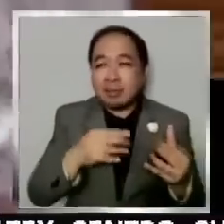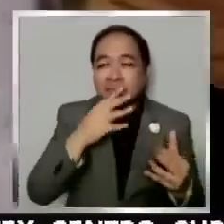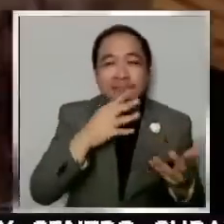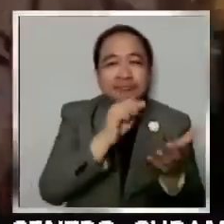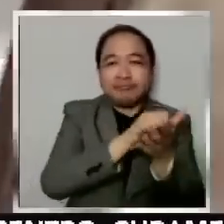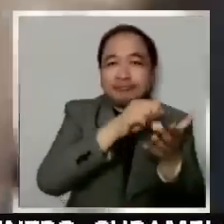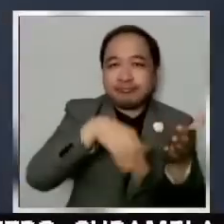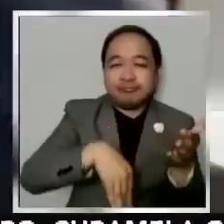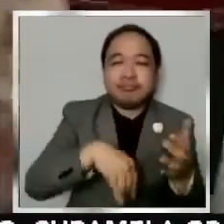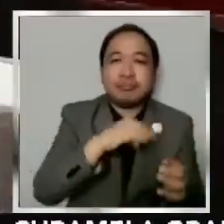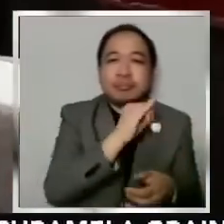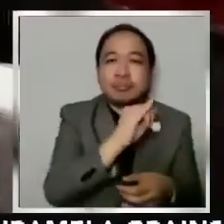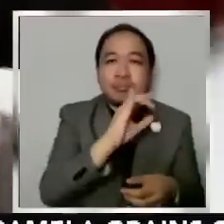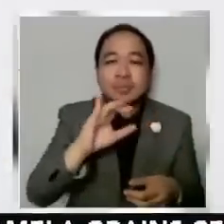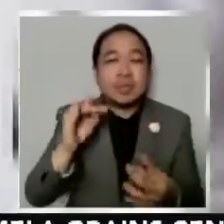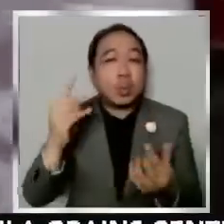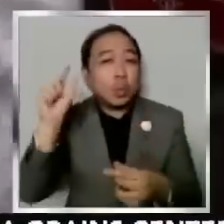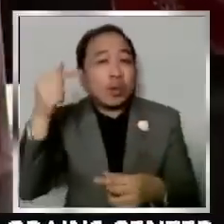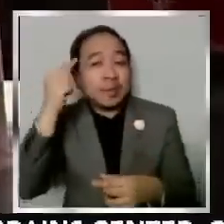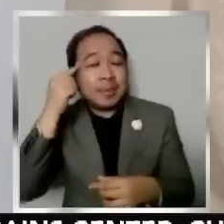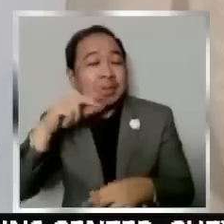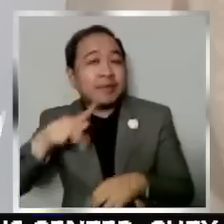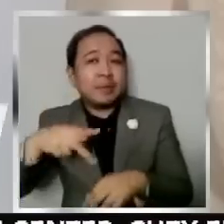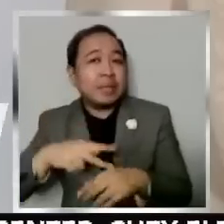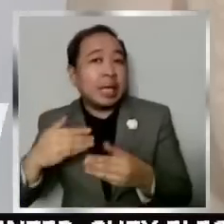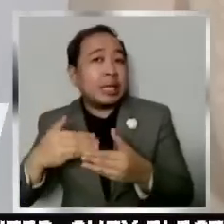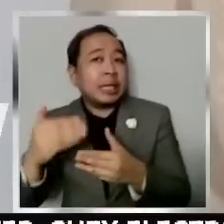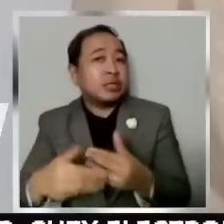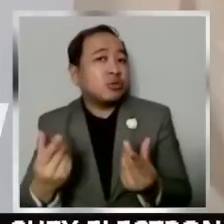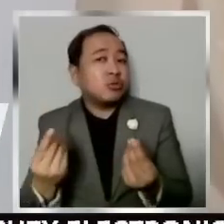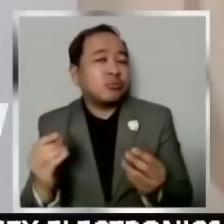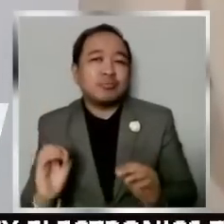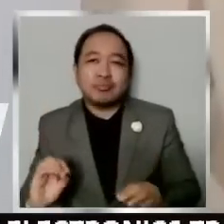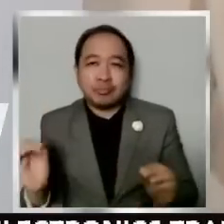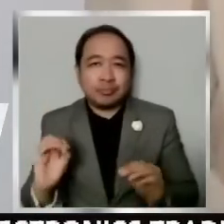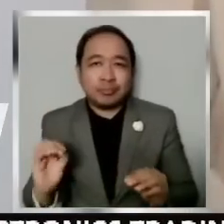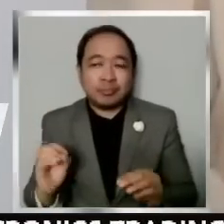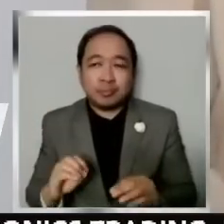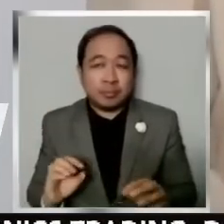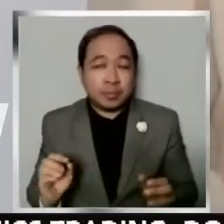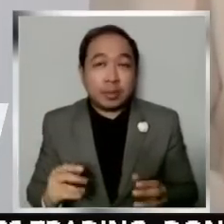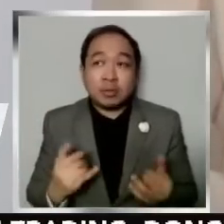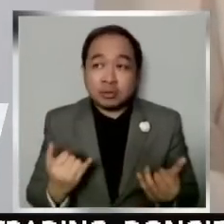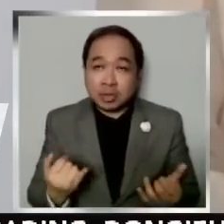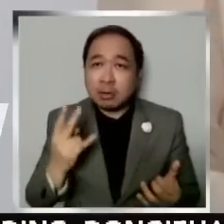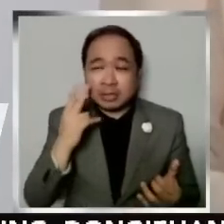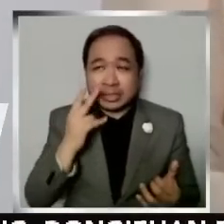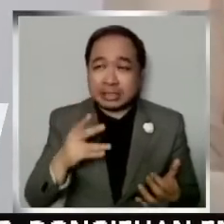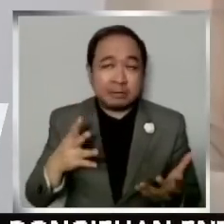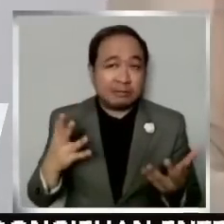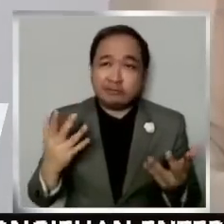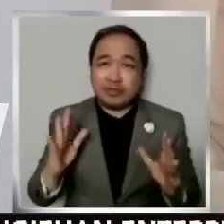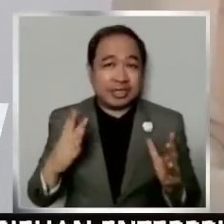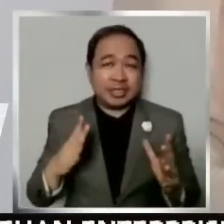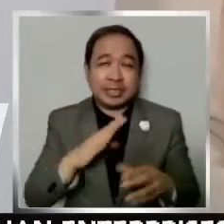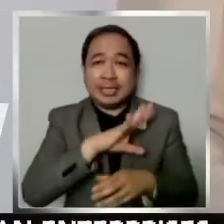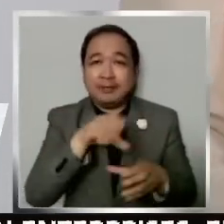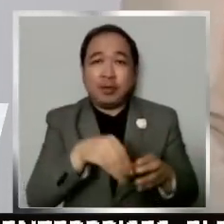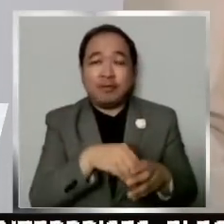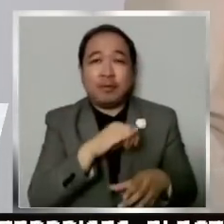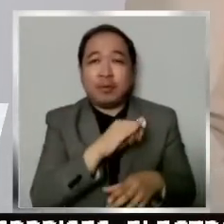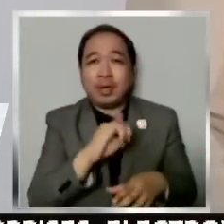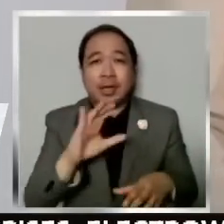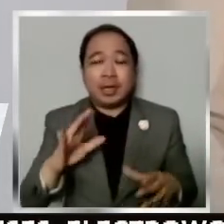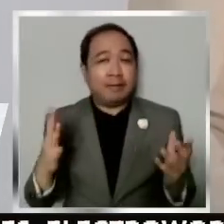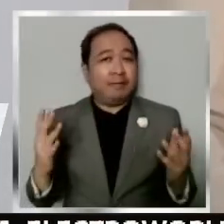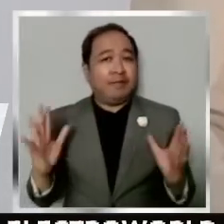pang hakbang ang gobyerno ng Pilipinas ayon sa Pangulo. We don't have a next move. That is the extent of our involvement with the ICC. That